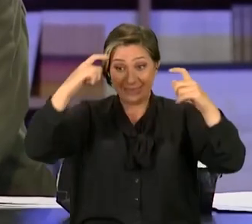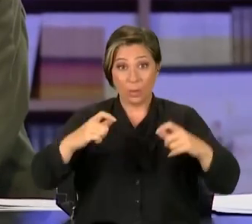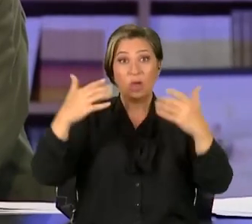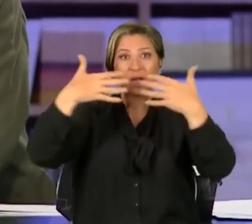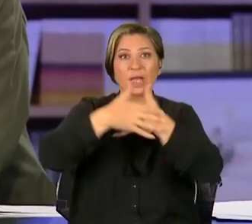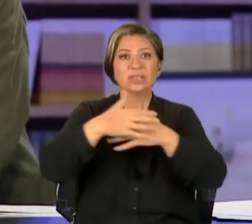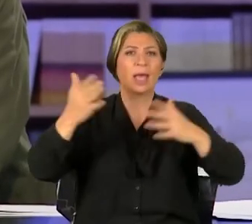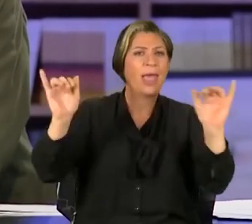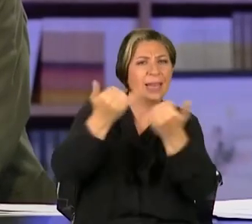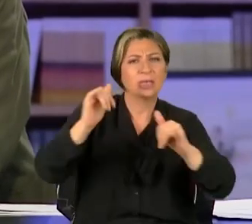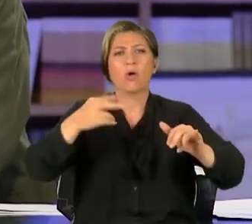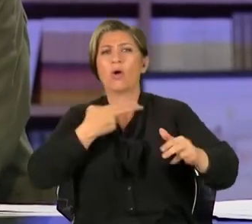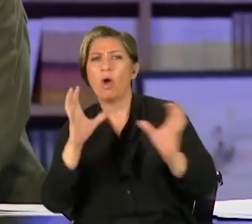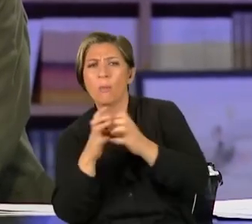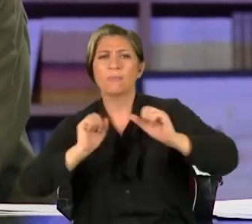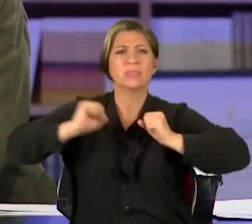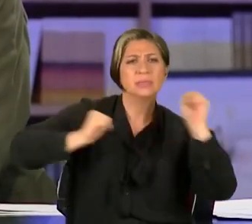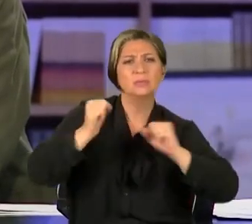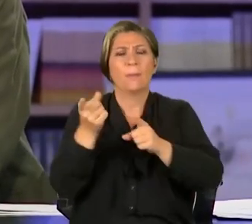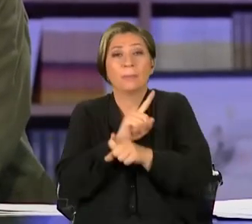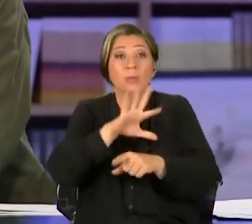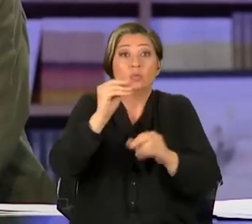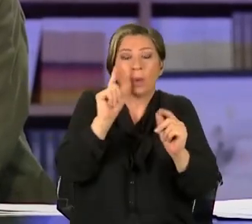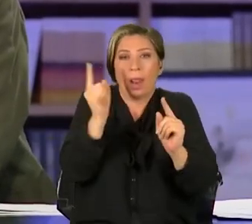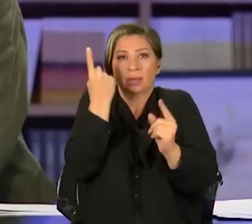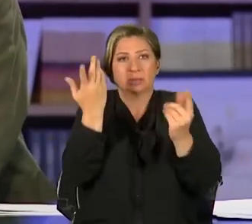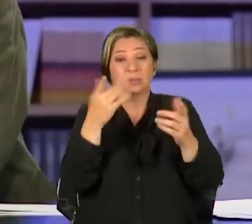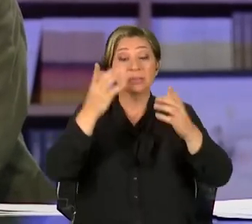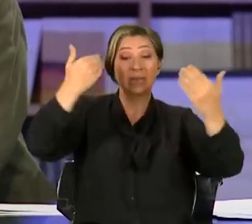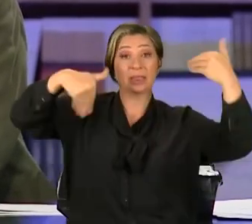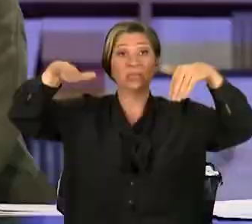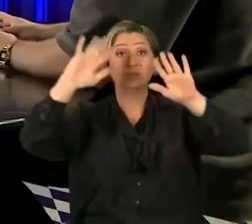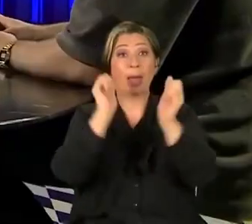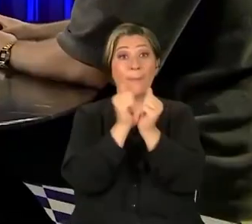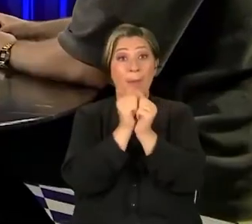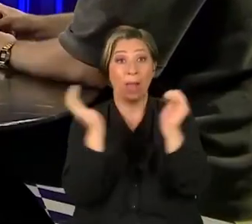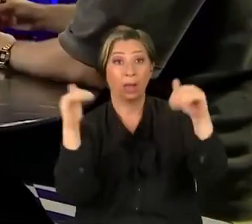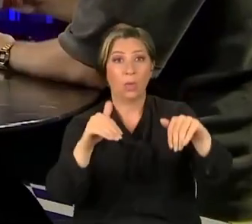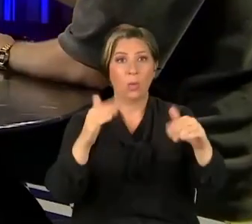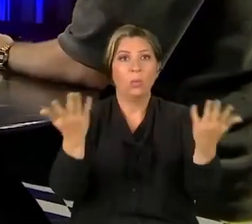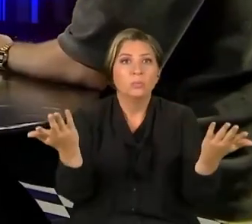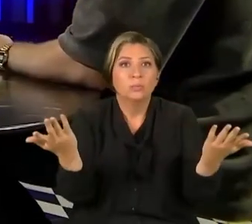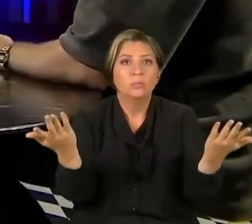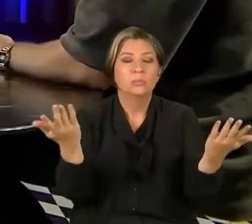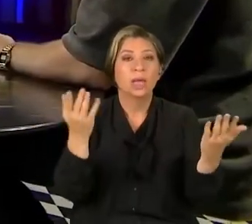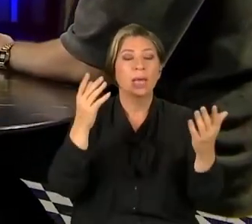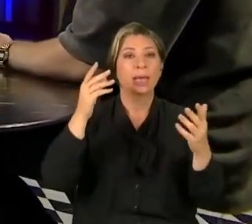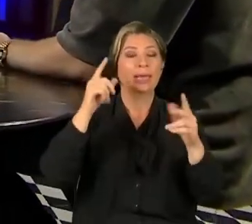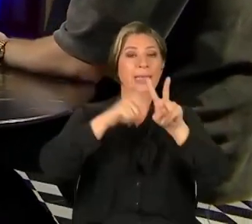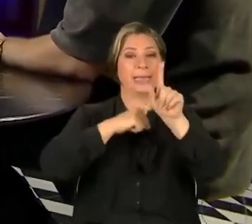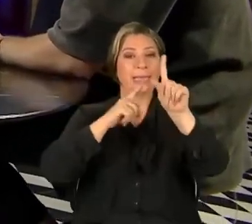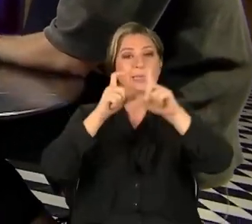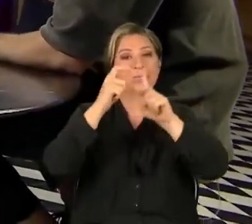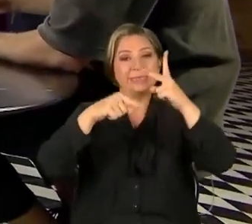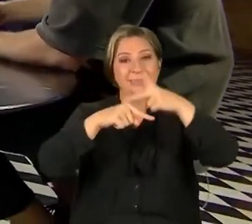gece hayatında kulüplerde sahne almasının çok ilginç bulurum Çünkü dansçılarla çıkıyor tamam mı Mesela Yıldız Tilbe